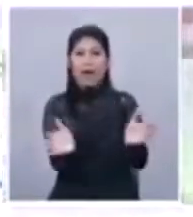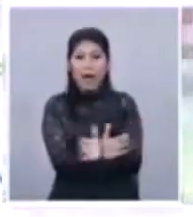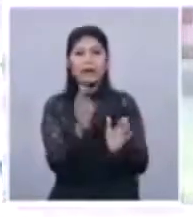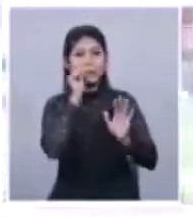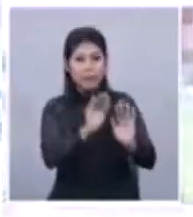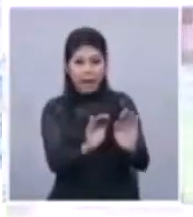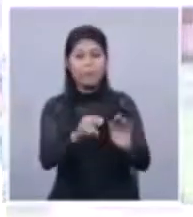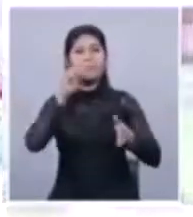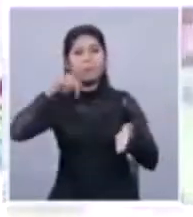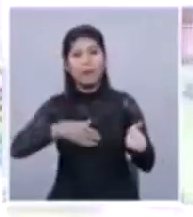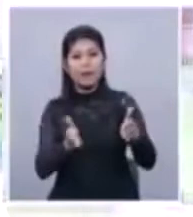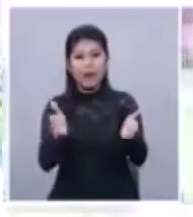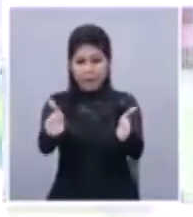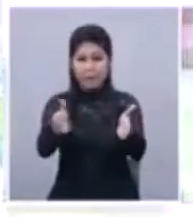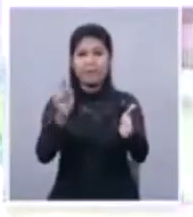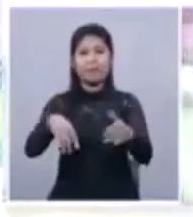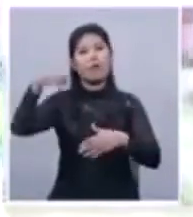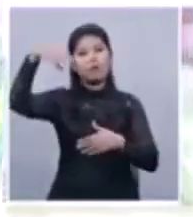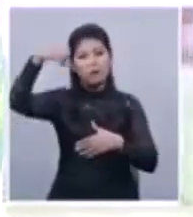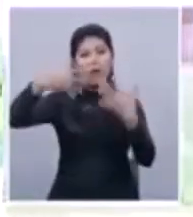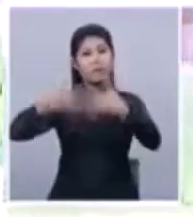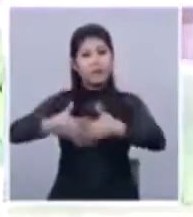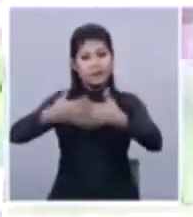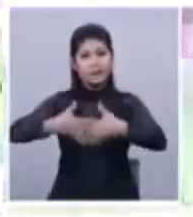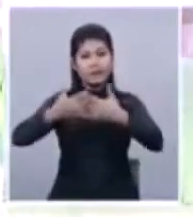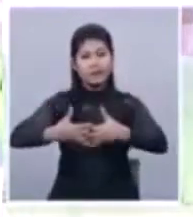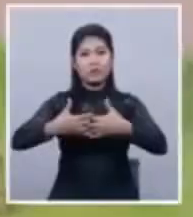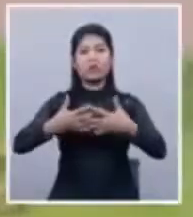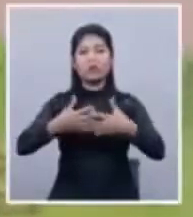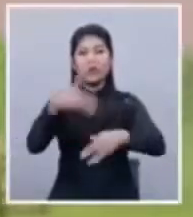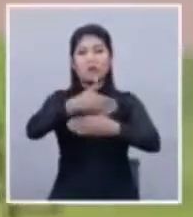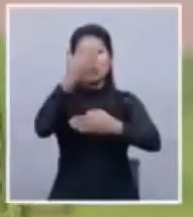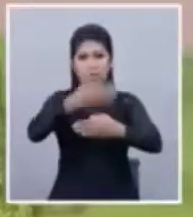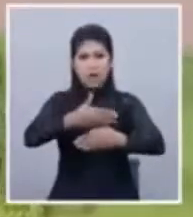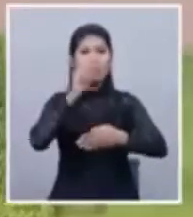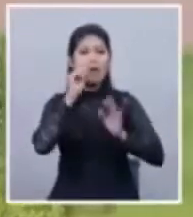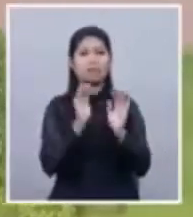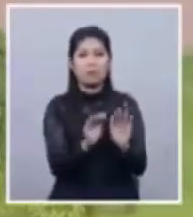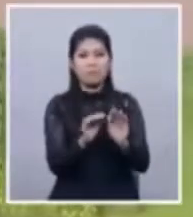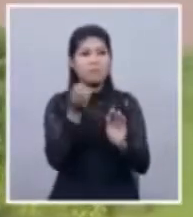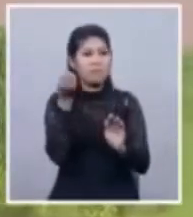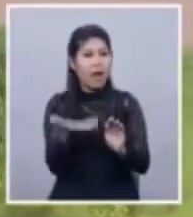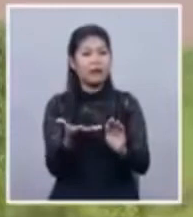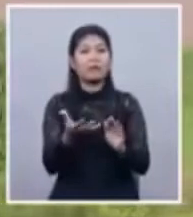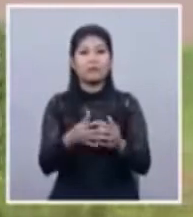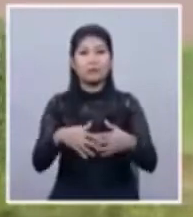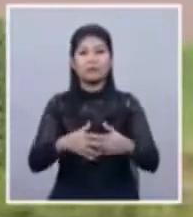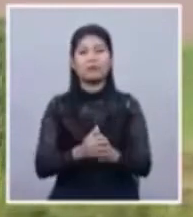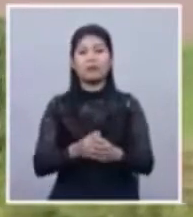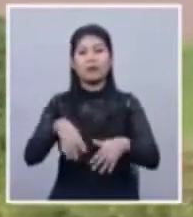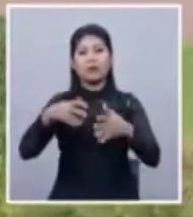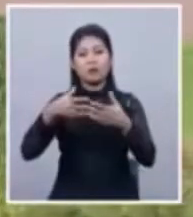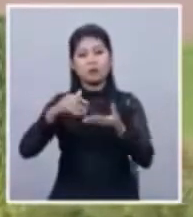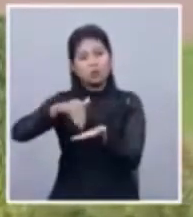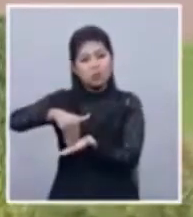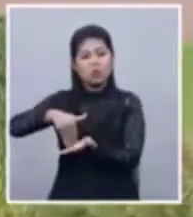ในแม่น้ำลำคลองหรืออาจจะมีทางการไฟฟ้าฝ่ายผลิตประเทศไทยที่ดูแลเขื่อนซึ่งมีปริมาณความจุมากที่สุดนะครับแล้วก็จะมีเรื่องของกรมสิ่งแวดล้